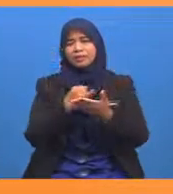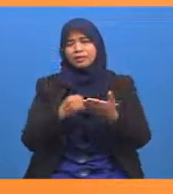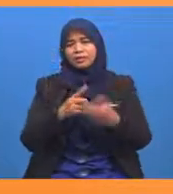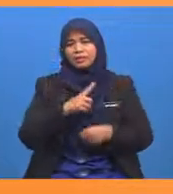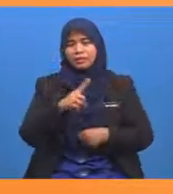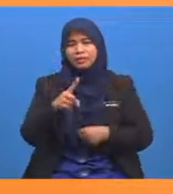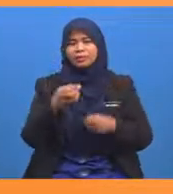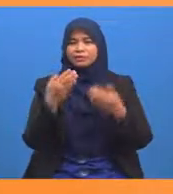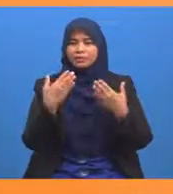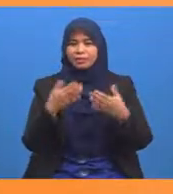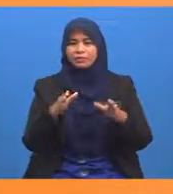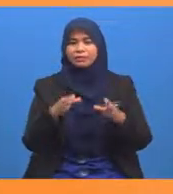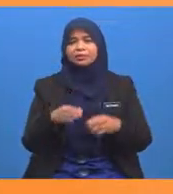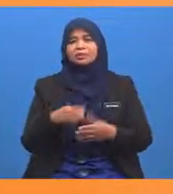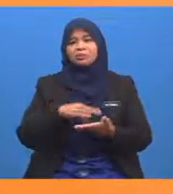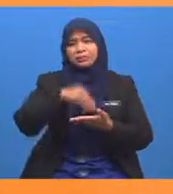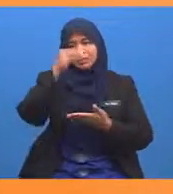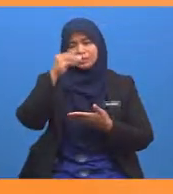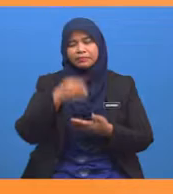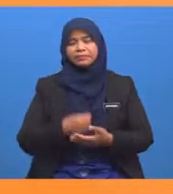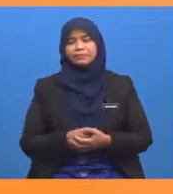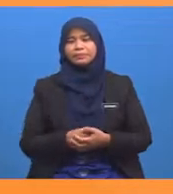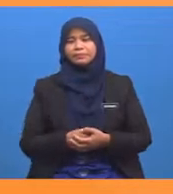Islam selepas sesi pembelajaran.